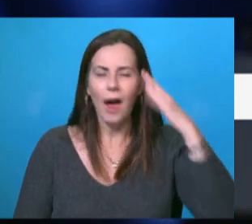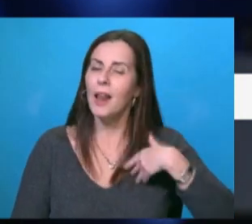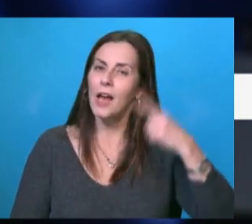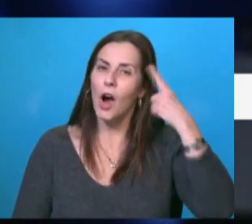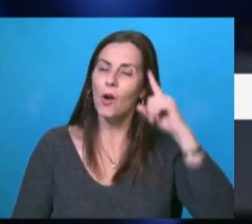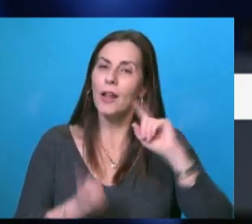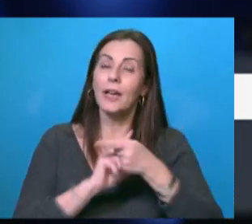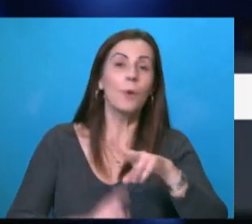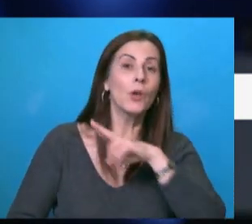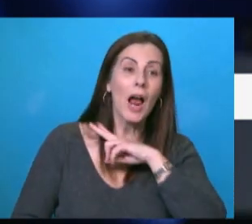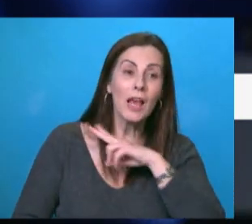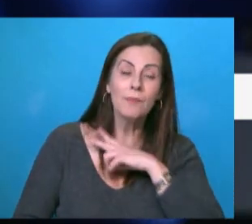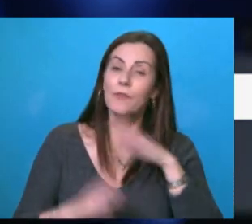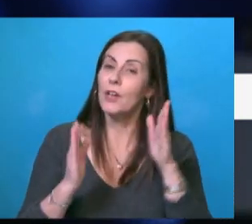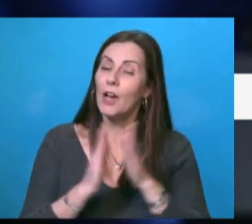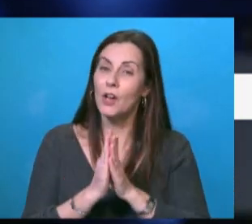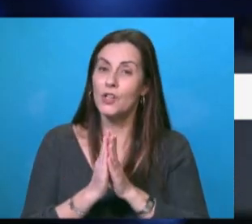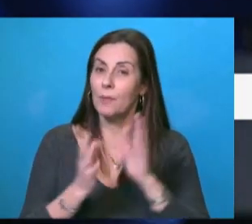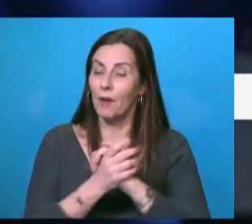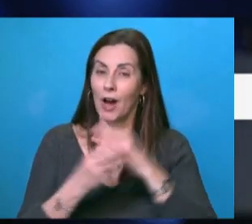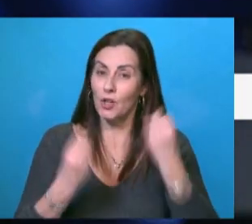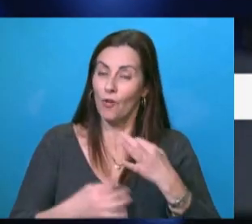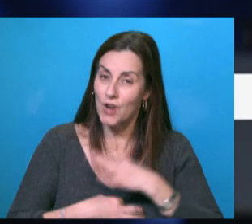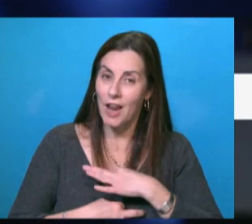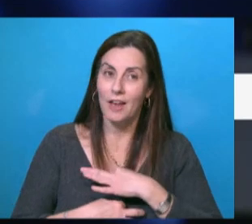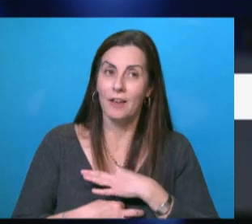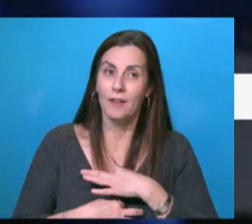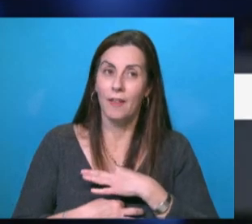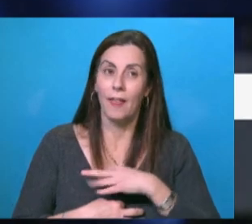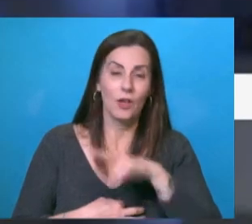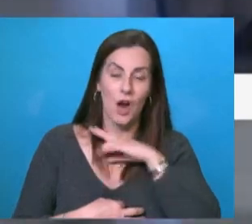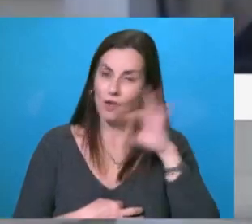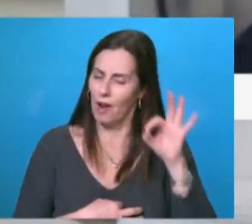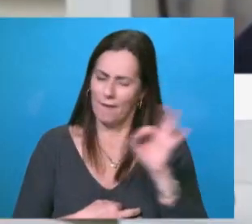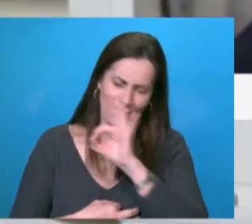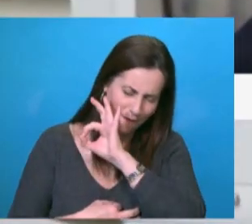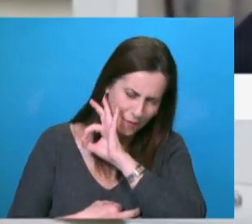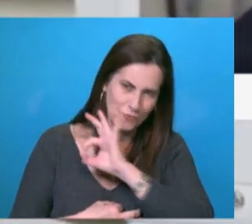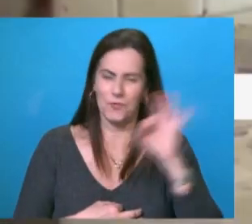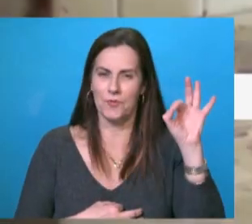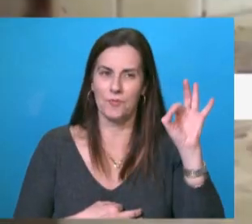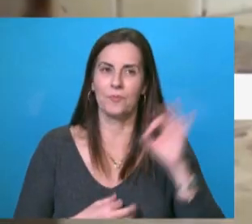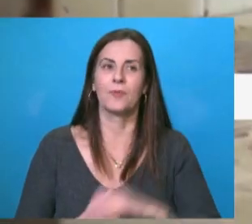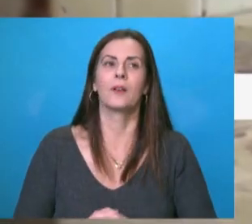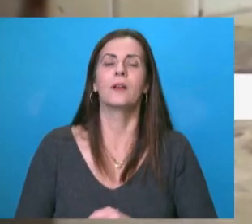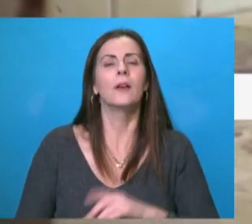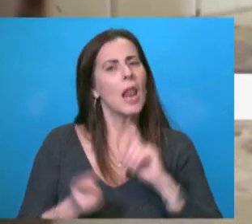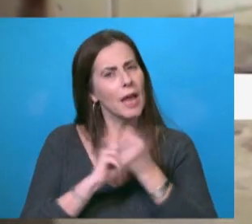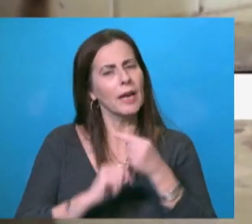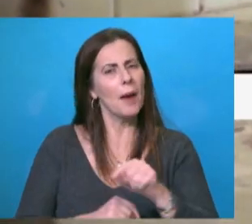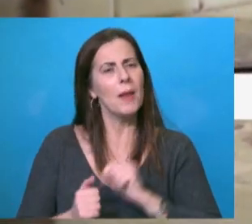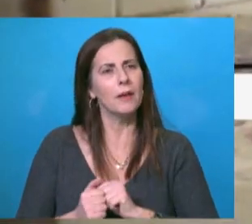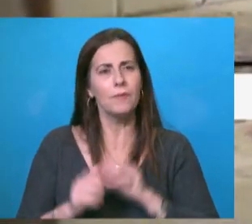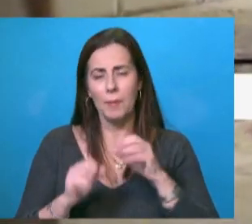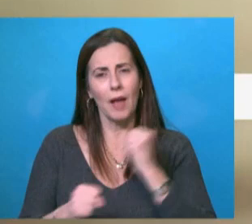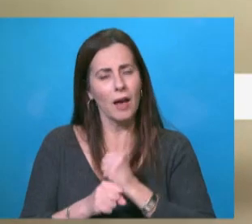לאנגלית. ביקשתי מהחברה הכי טובה שלי, אחי נועם ניני, שהאנגלית שלה, כידוע, היא מלידה, לתרגם, והיא באמת עשתה